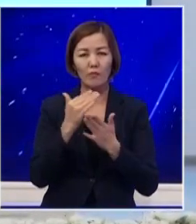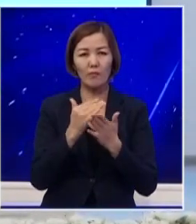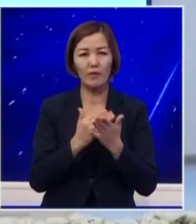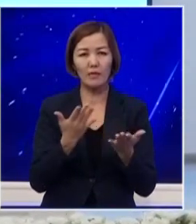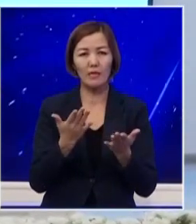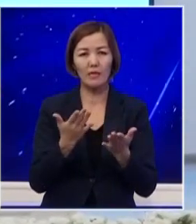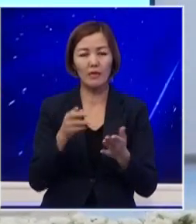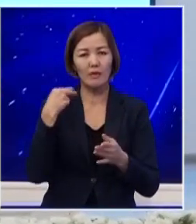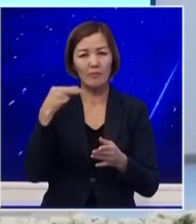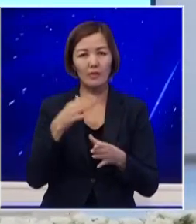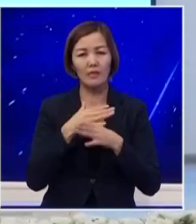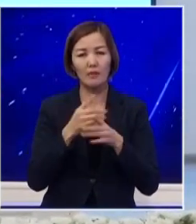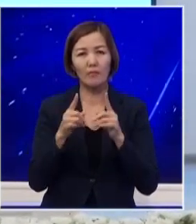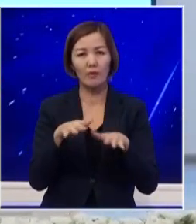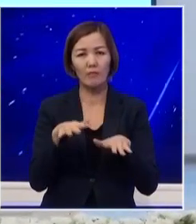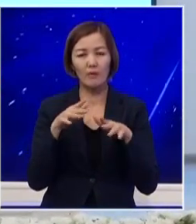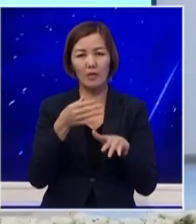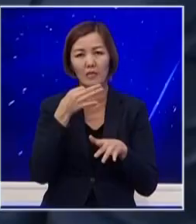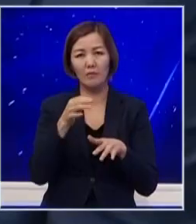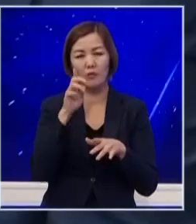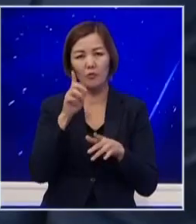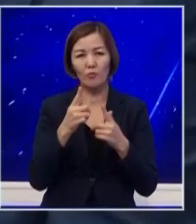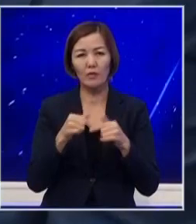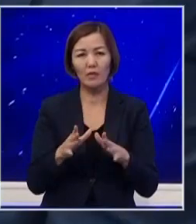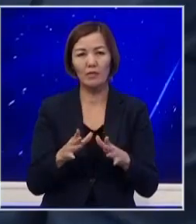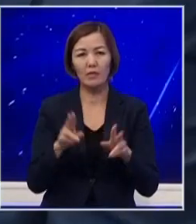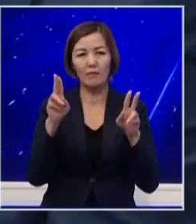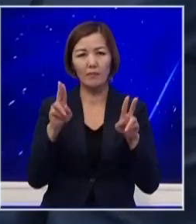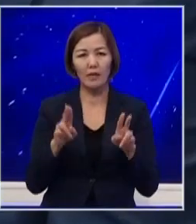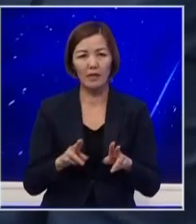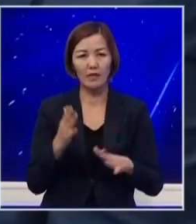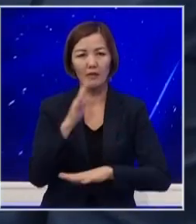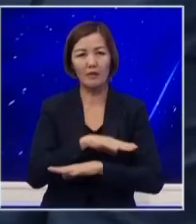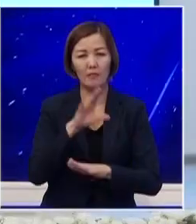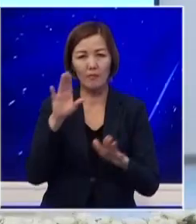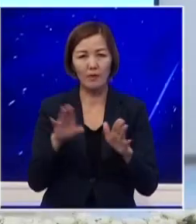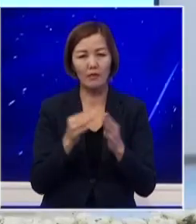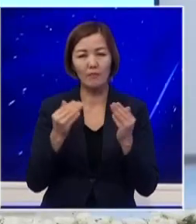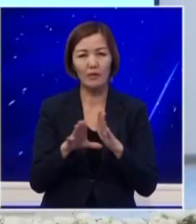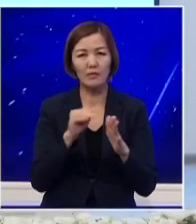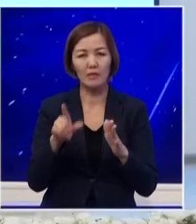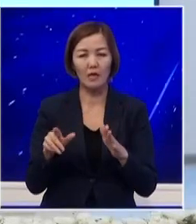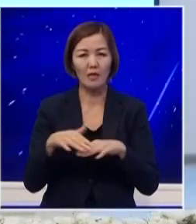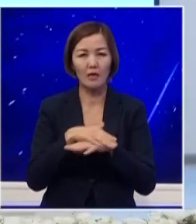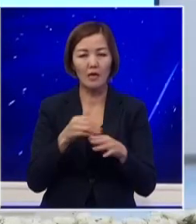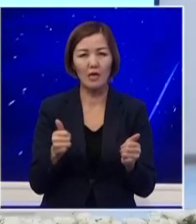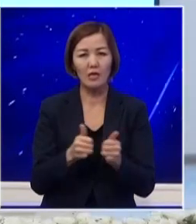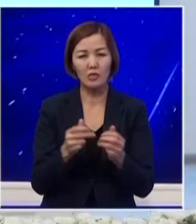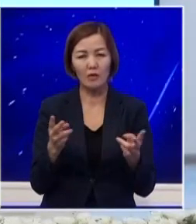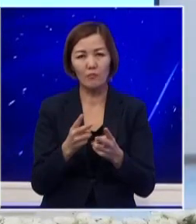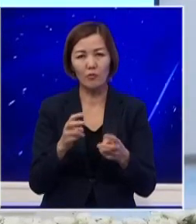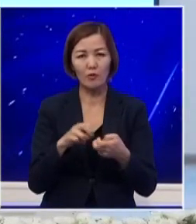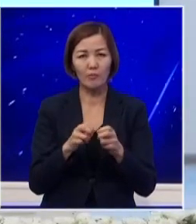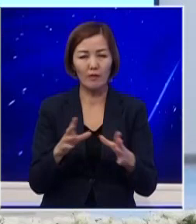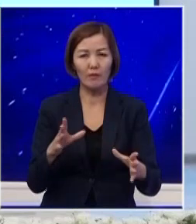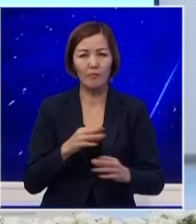президент ықпалы парламент есеп беретін үкімет негізделген қағидаларына сәйкес қазіргі таңда депутаттар халыққа жақын болуы, яғни халық